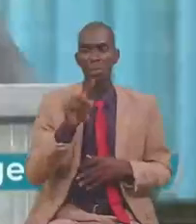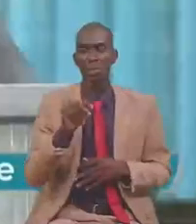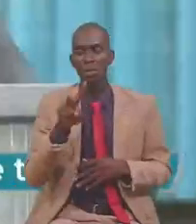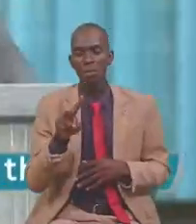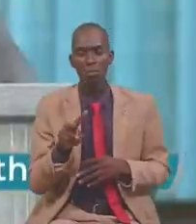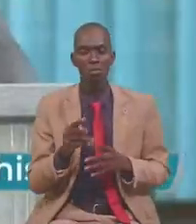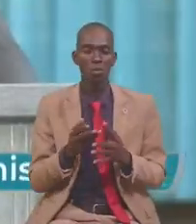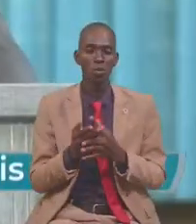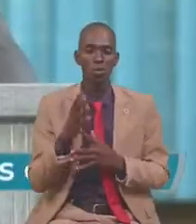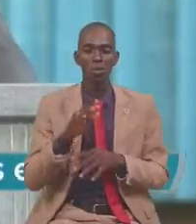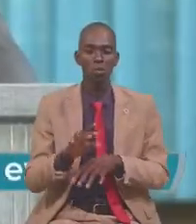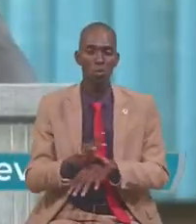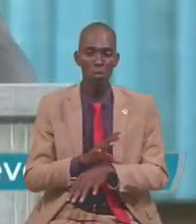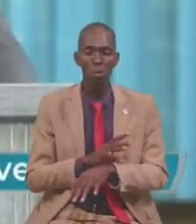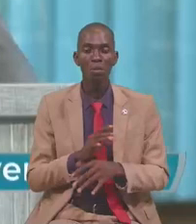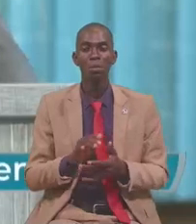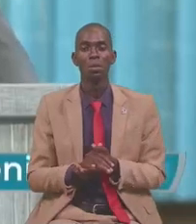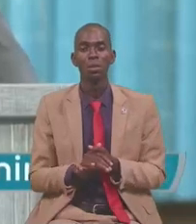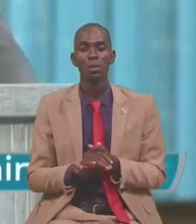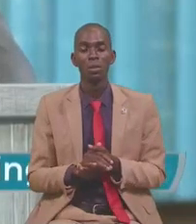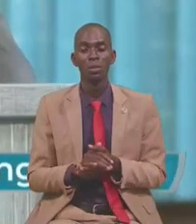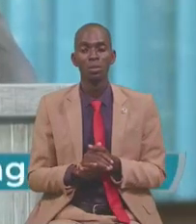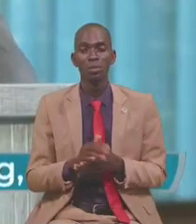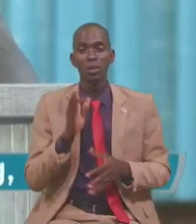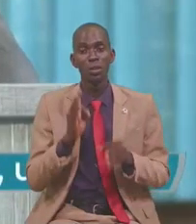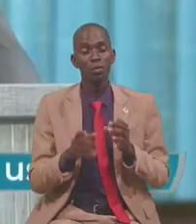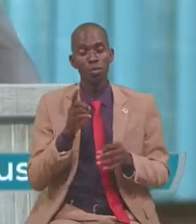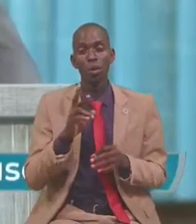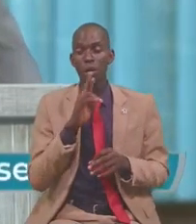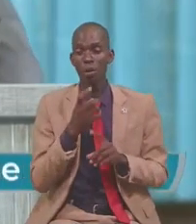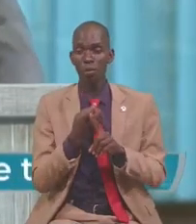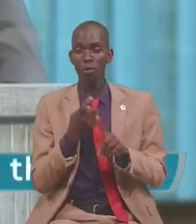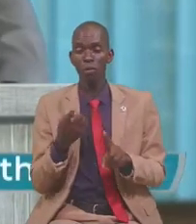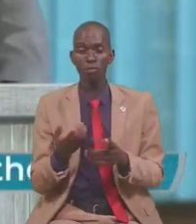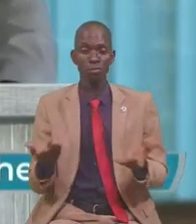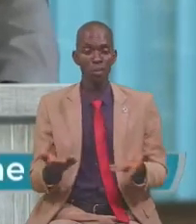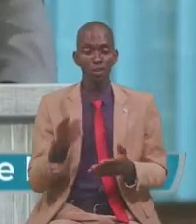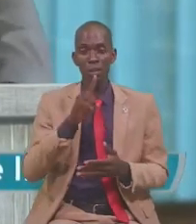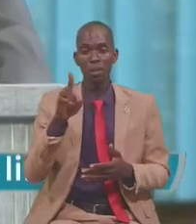où que vous soyez, vous avez